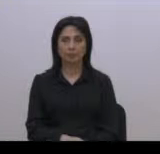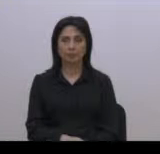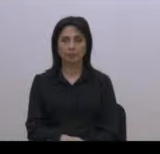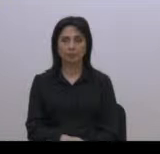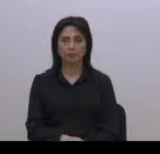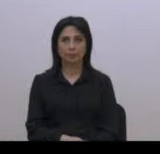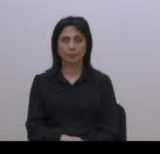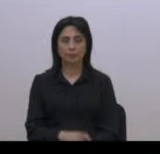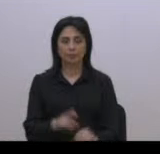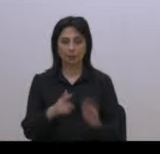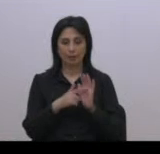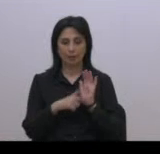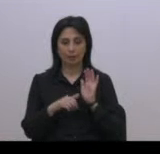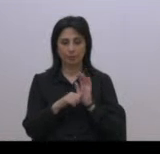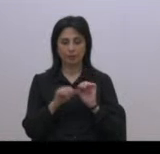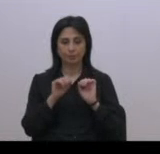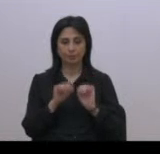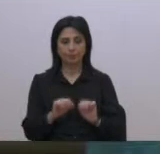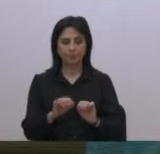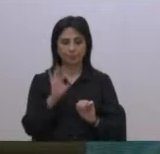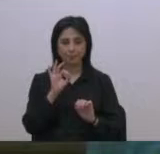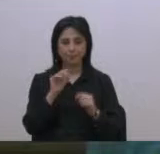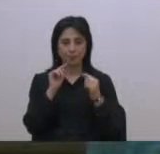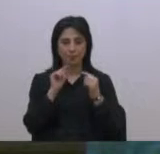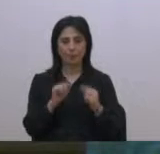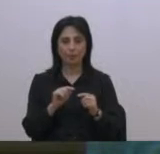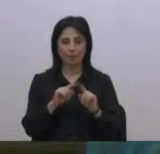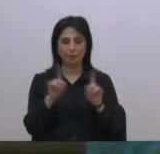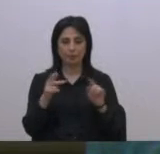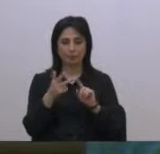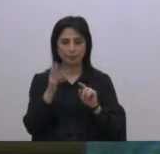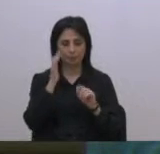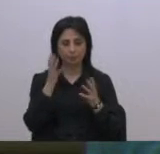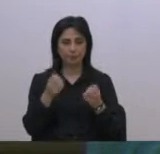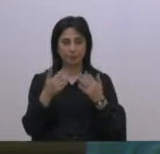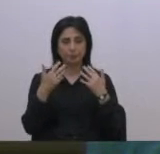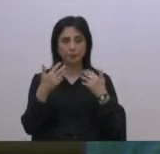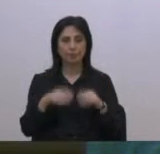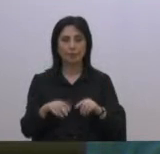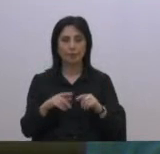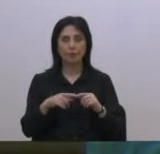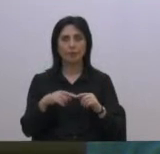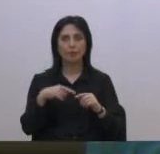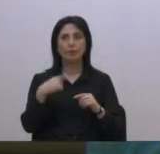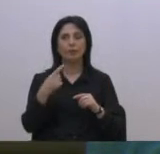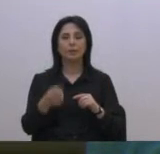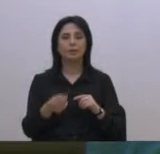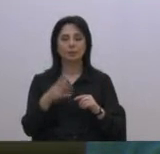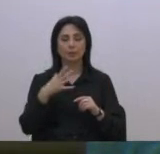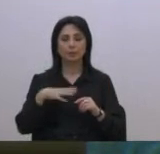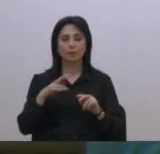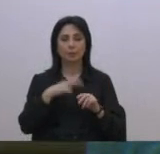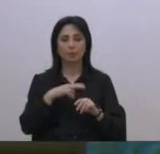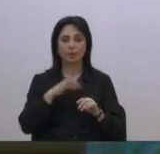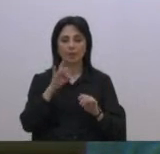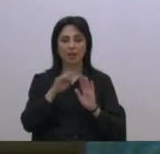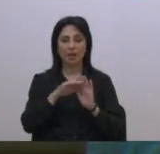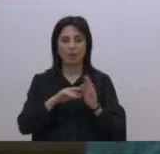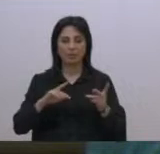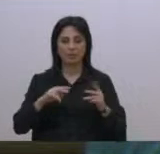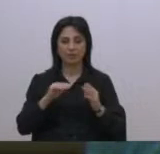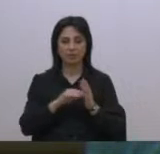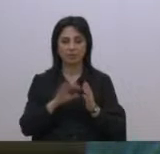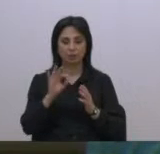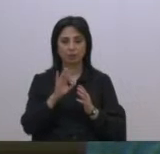სამა 16 მომხრე, ორი წინააღმდეგი, პაკეტი მესამე მოსმენით მიღებული. შემდეგი საქართველოს პარლამენტის რეგლამენტში ცვლილების